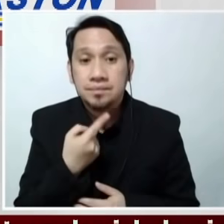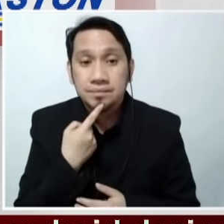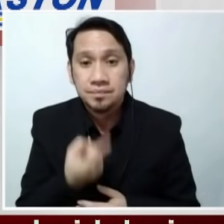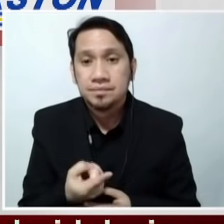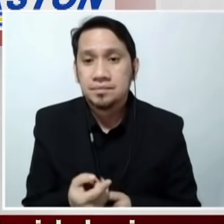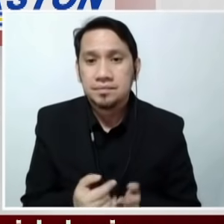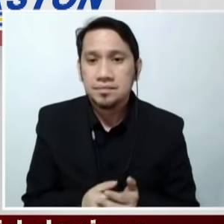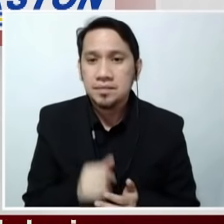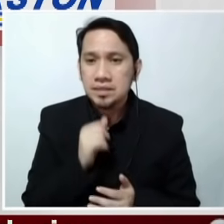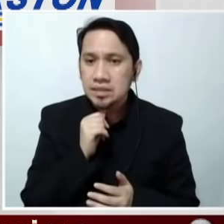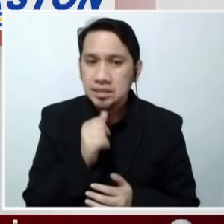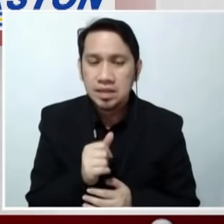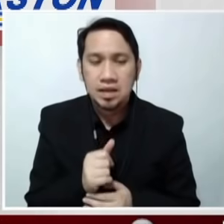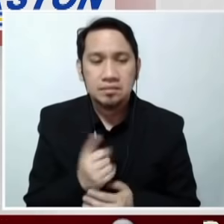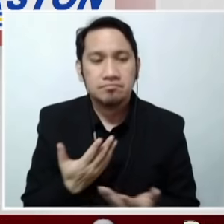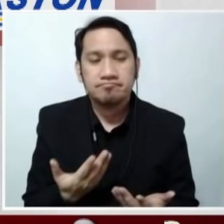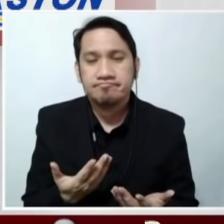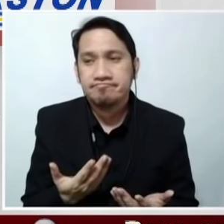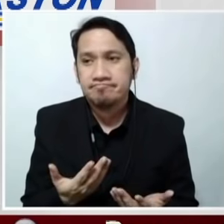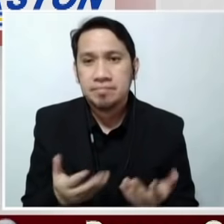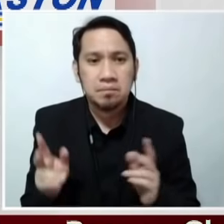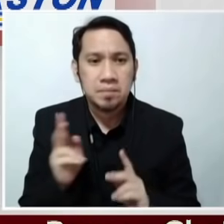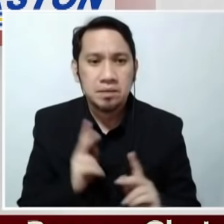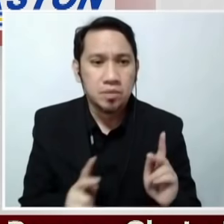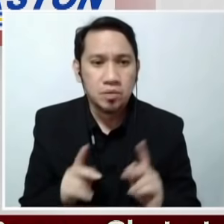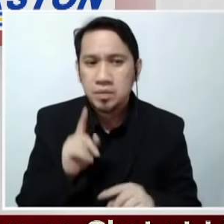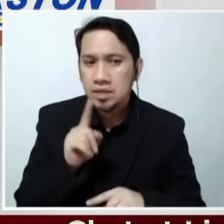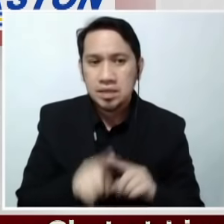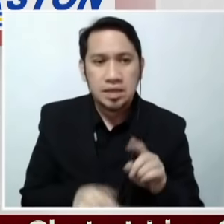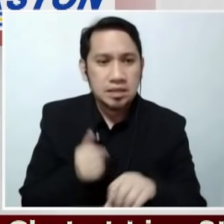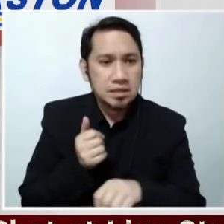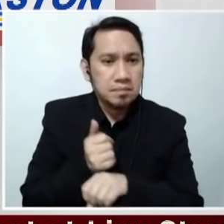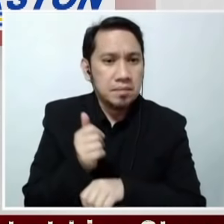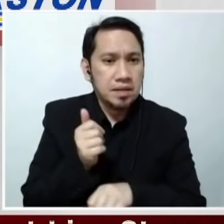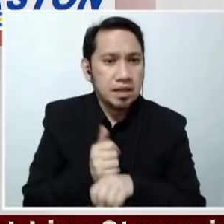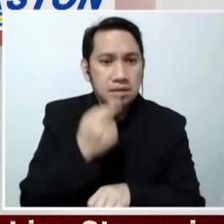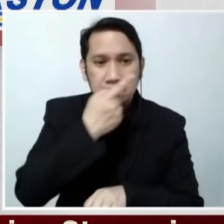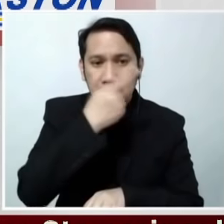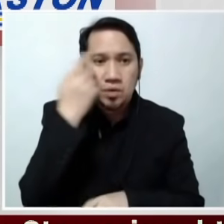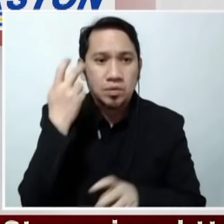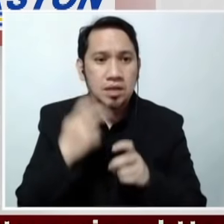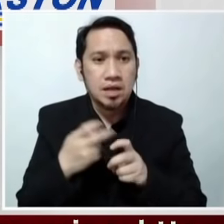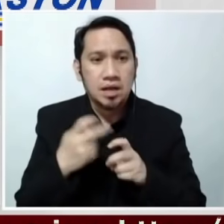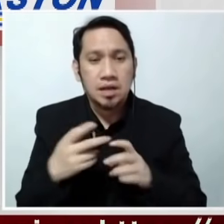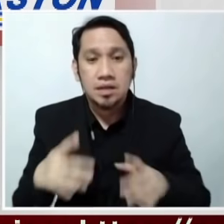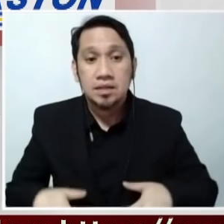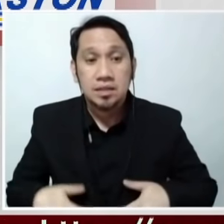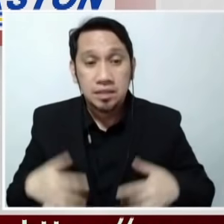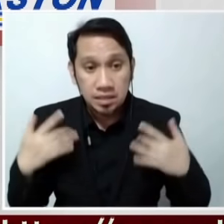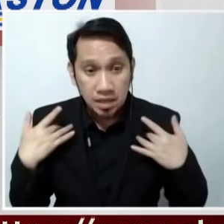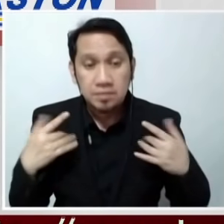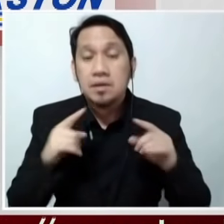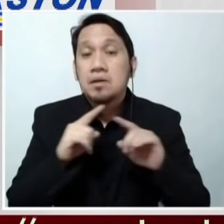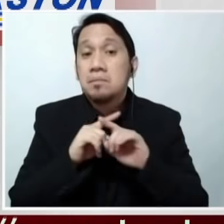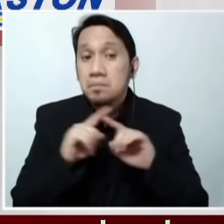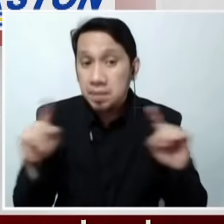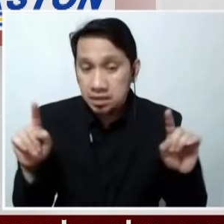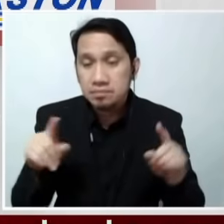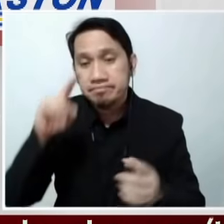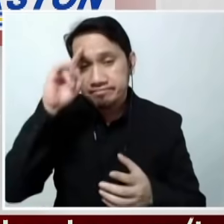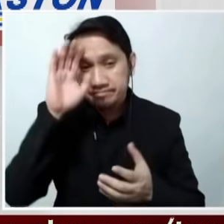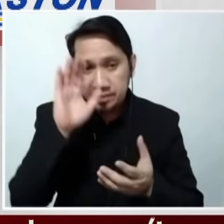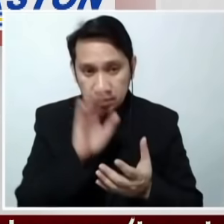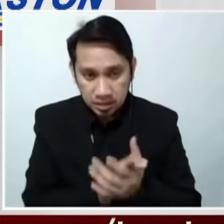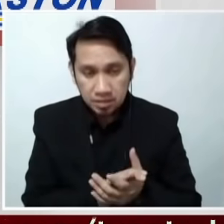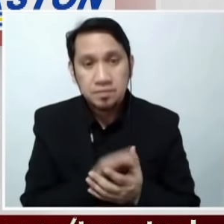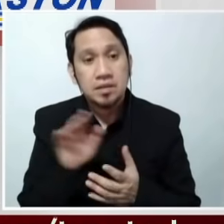raw masisisi ang sinumang tatanggap ng pera dahil sa hirap ng buhay. Pero sa huli, naniniwala siyang iboboto